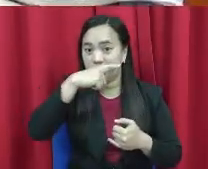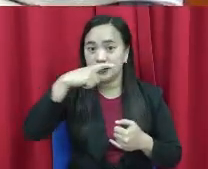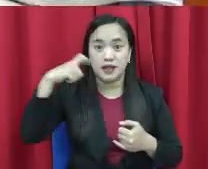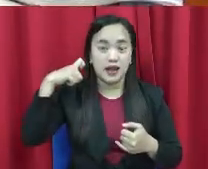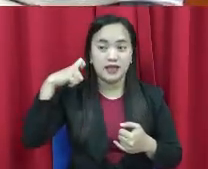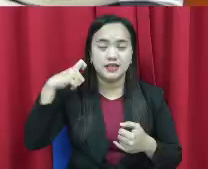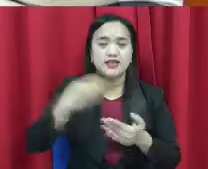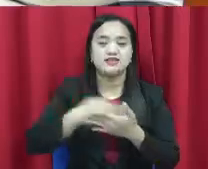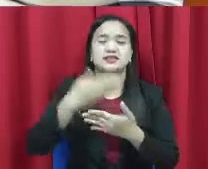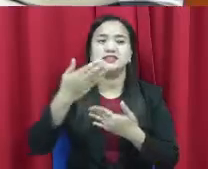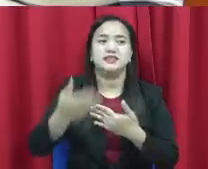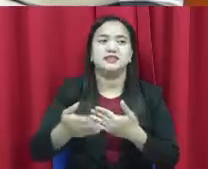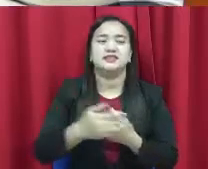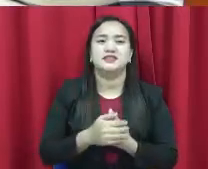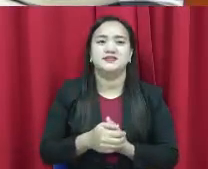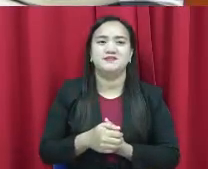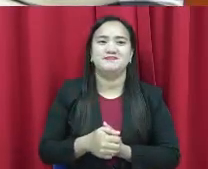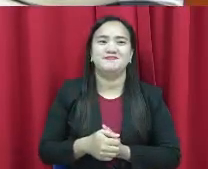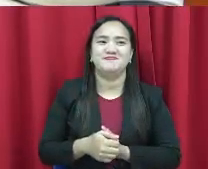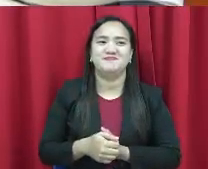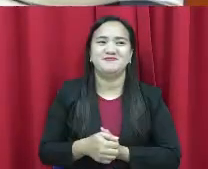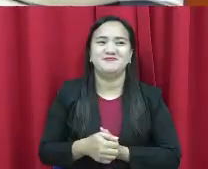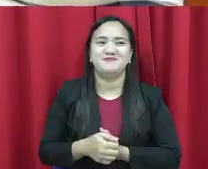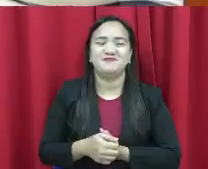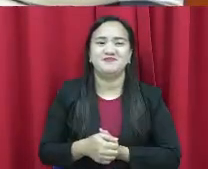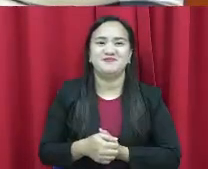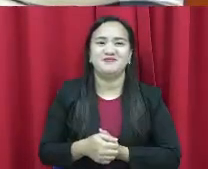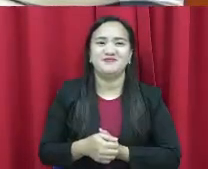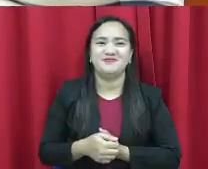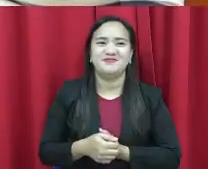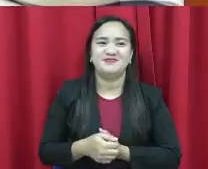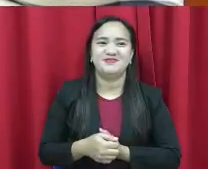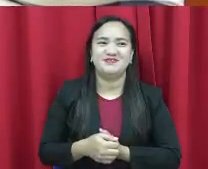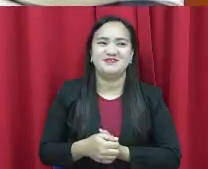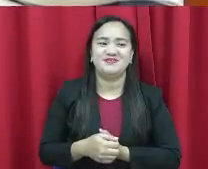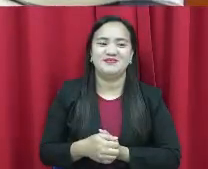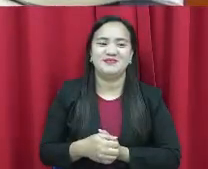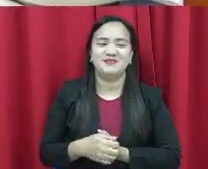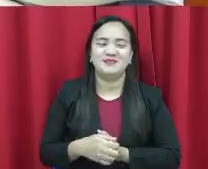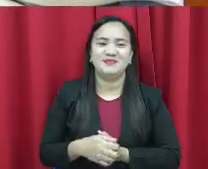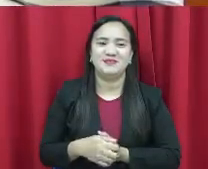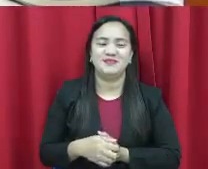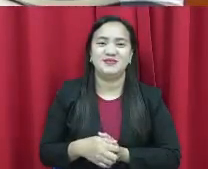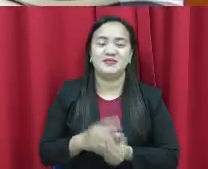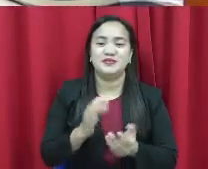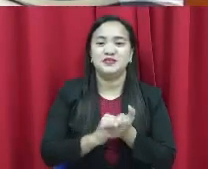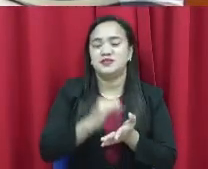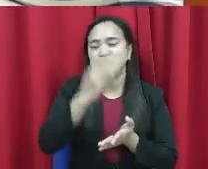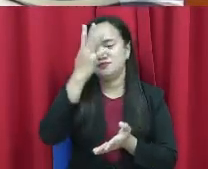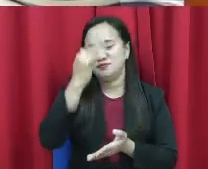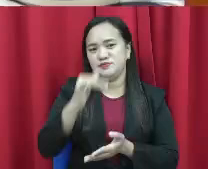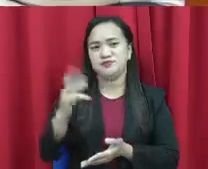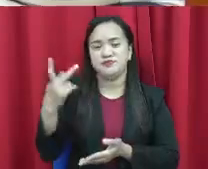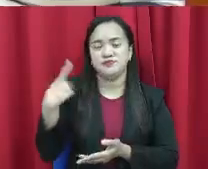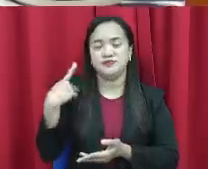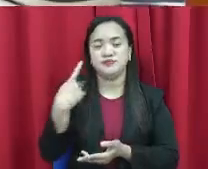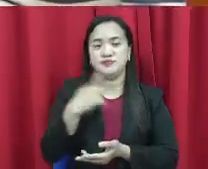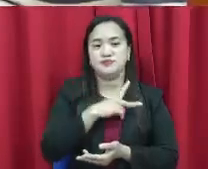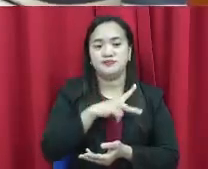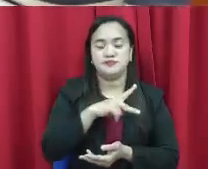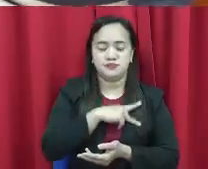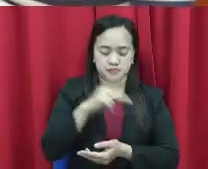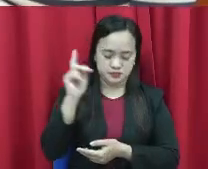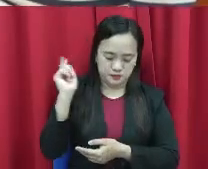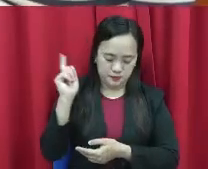talagang naparinig Pastor mother Retreat din daw kaya doon po tagang ako po personally Sabi ko nga